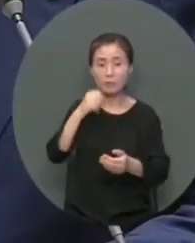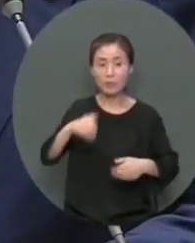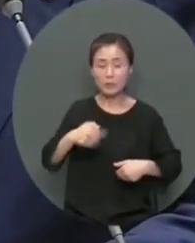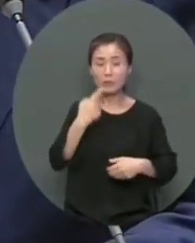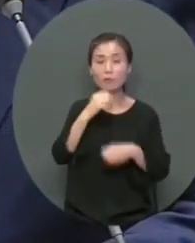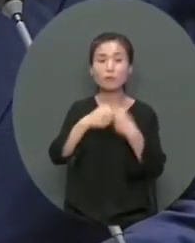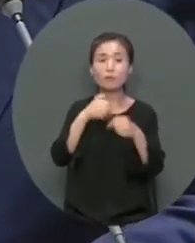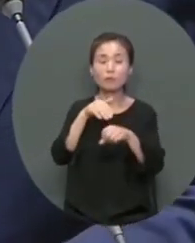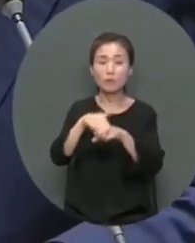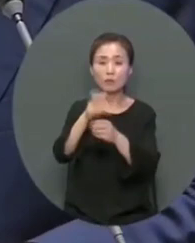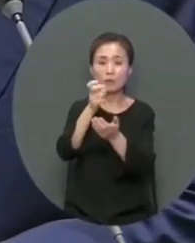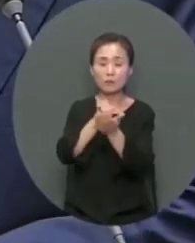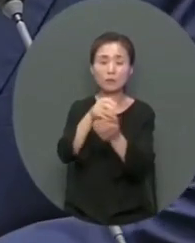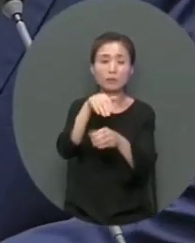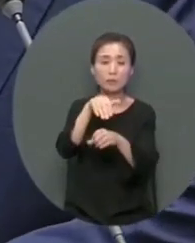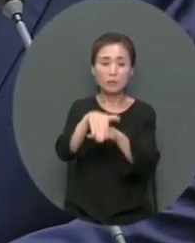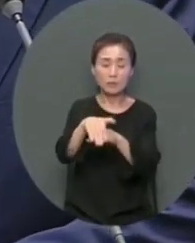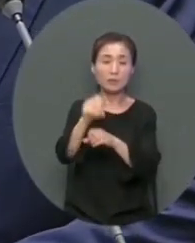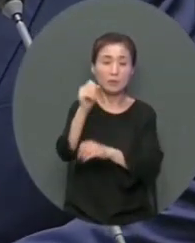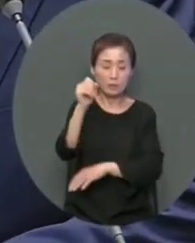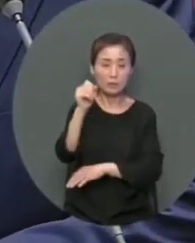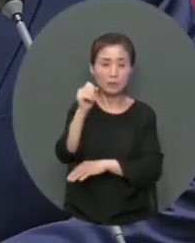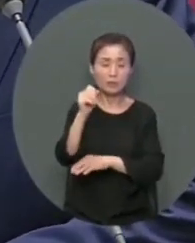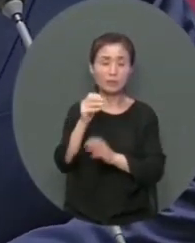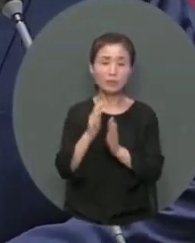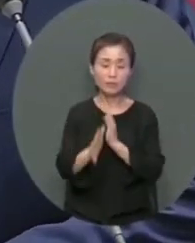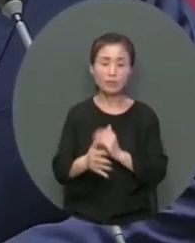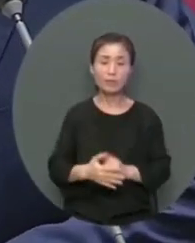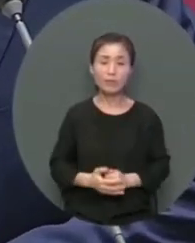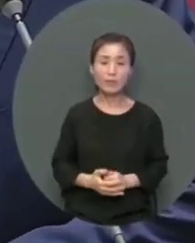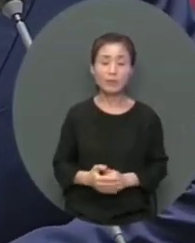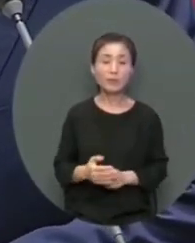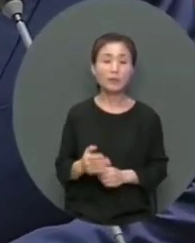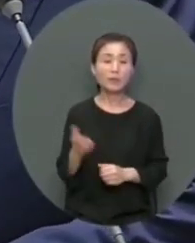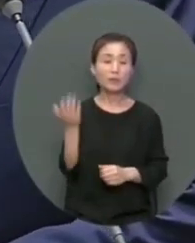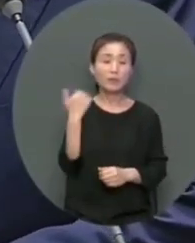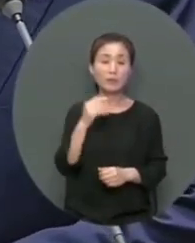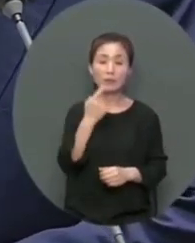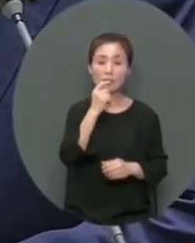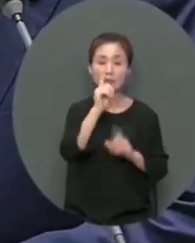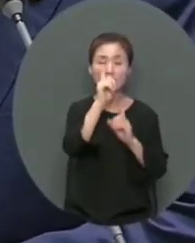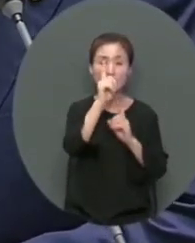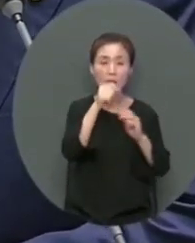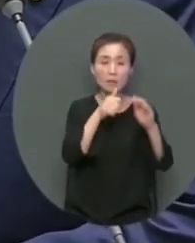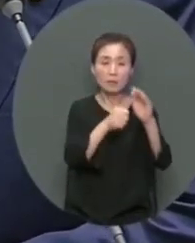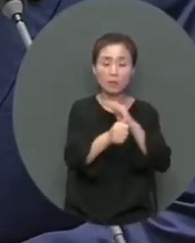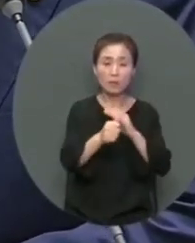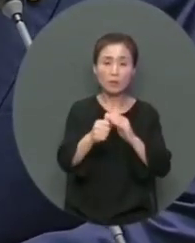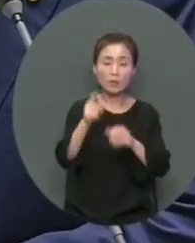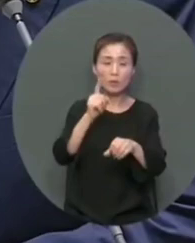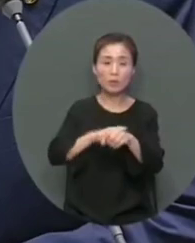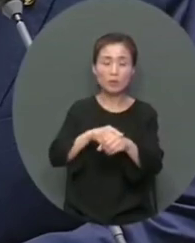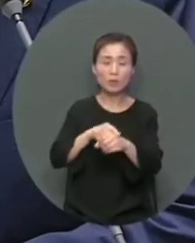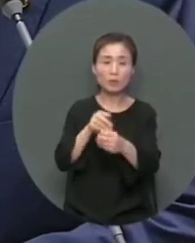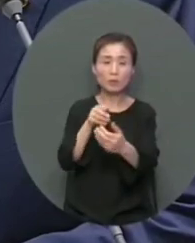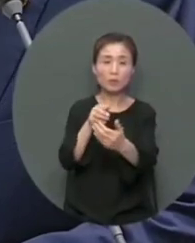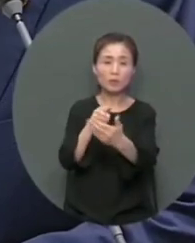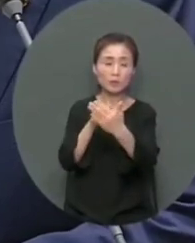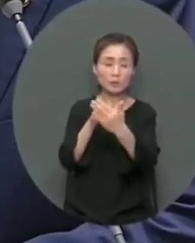민주주의고 또 법치주의의 근본이라고 생각합니다. 그래서 최근 이재명 대표가 불체포 특권을 포기하고 비핵위에